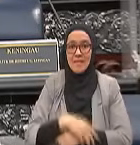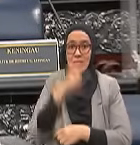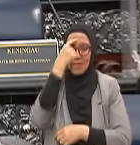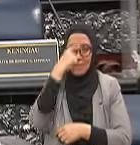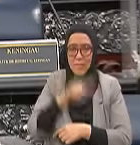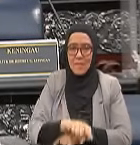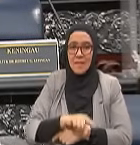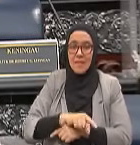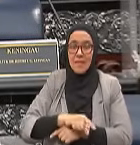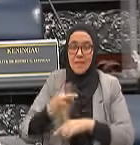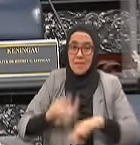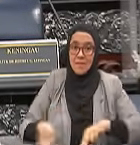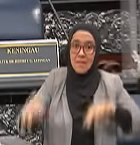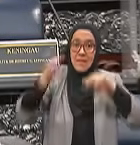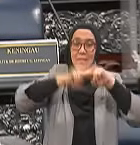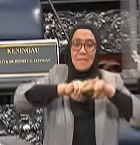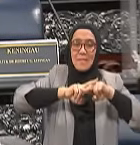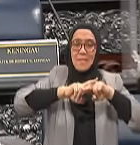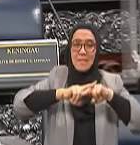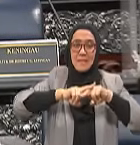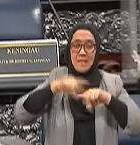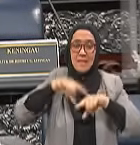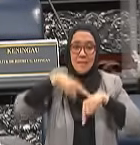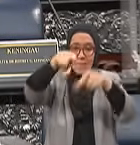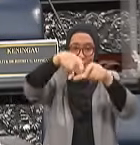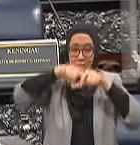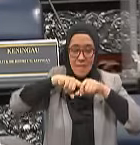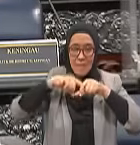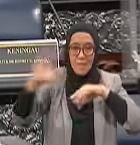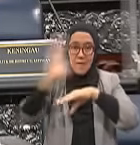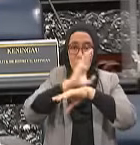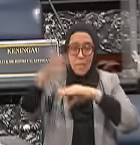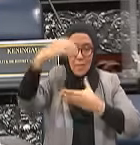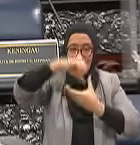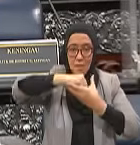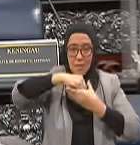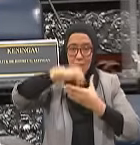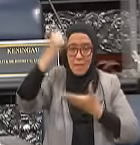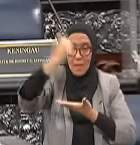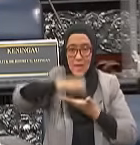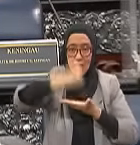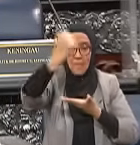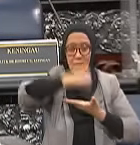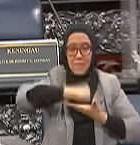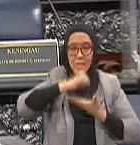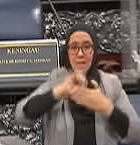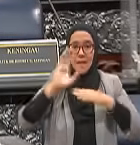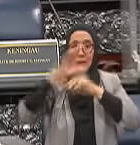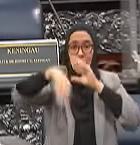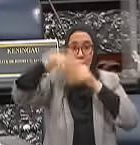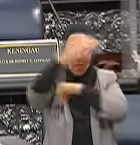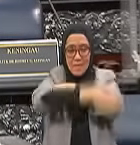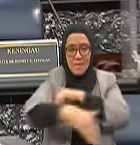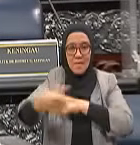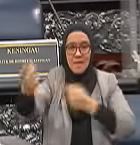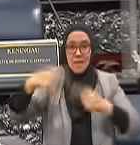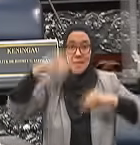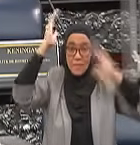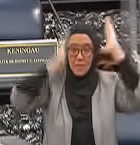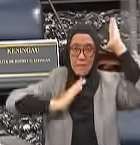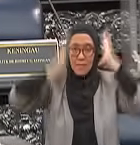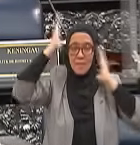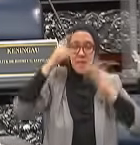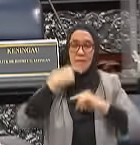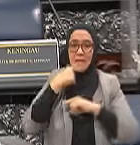tidak Maidah telah memperlihatkan promosi bagi meningkatkan pembangunan industri logistik tempatan dengan melaksanakan program